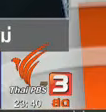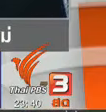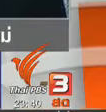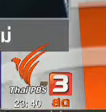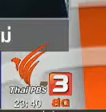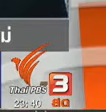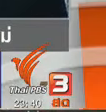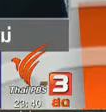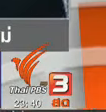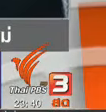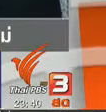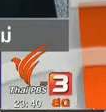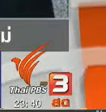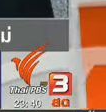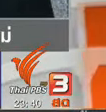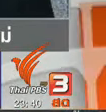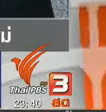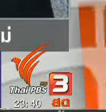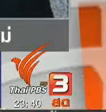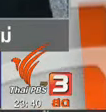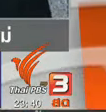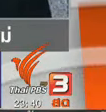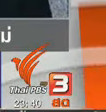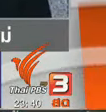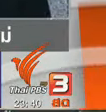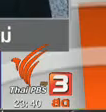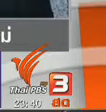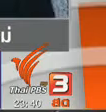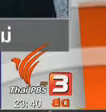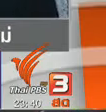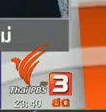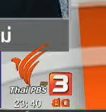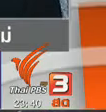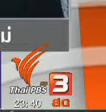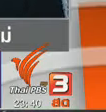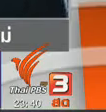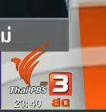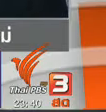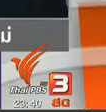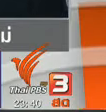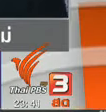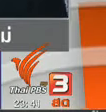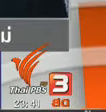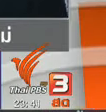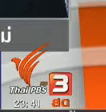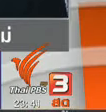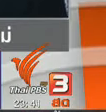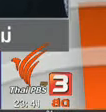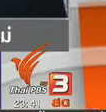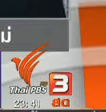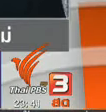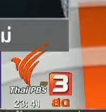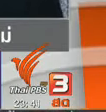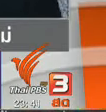hands to fight together ร่วมกันต่อไปแล้วประชาชนจะเห็นเองครับวันนี้ประชาช